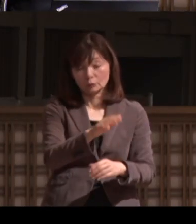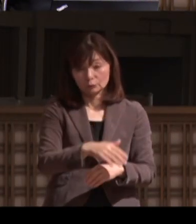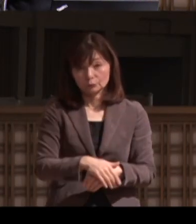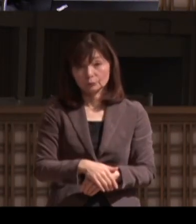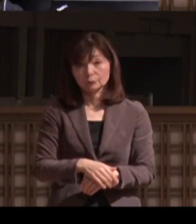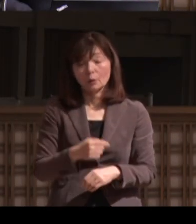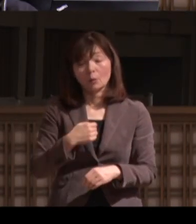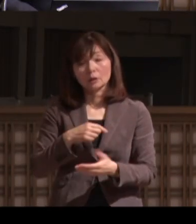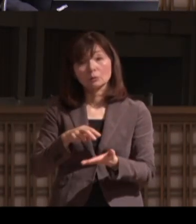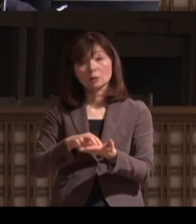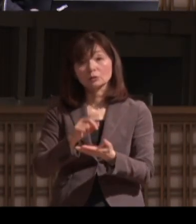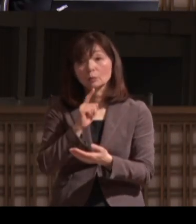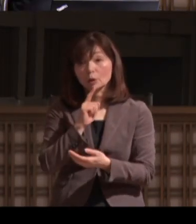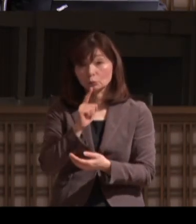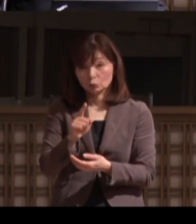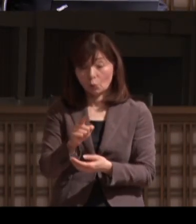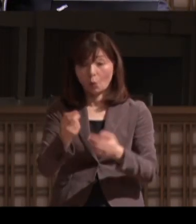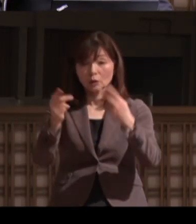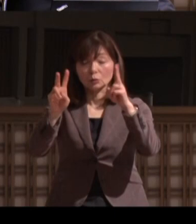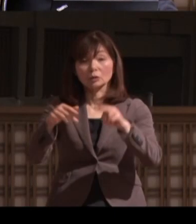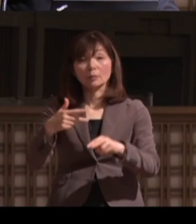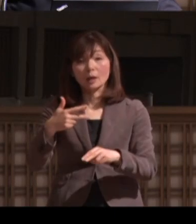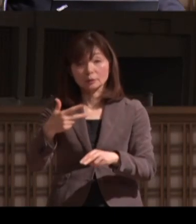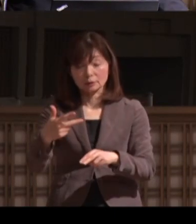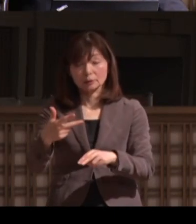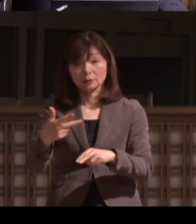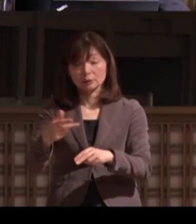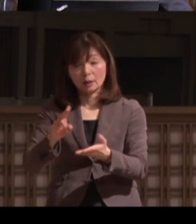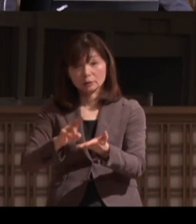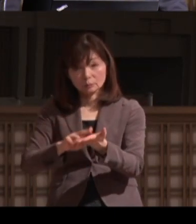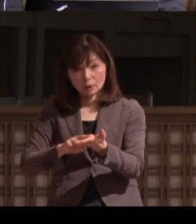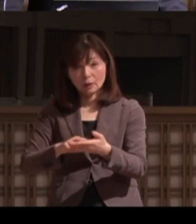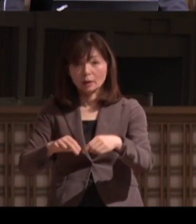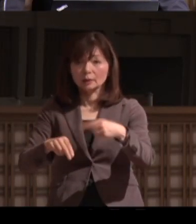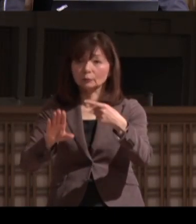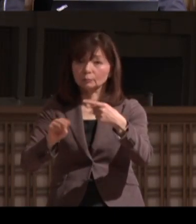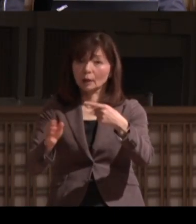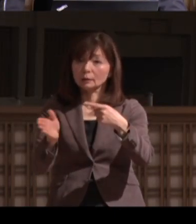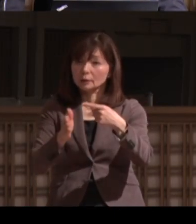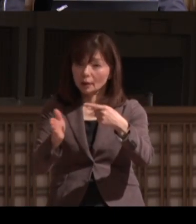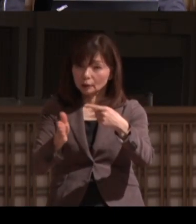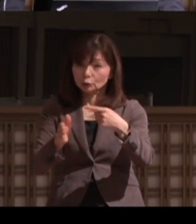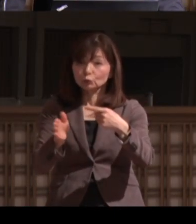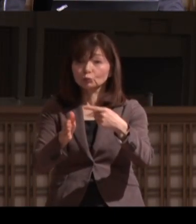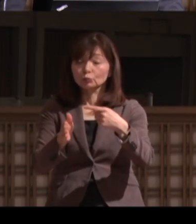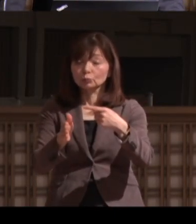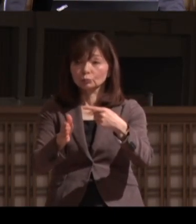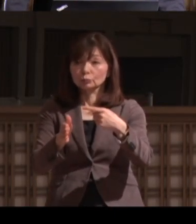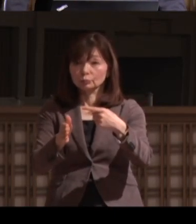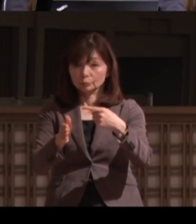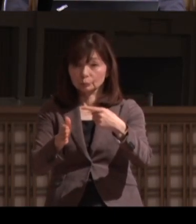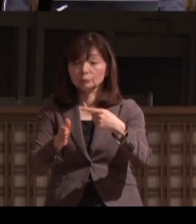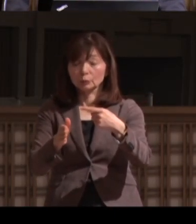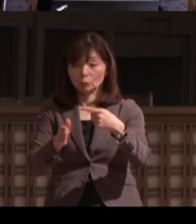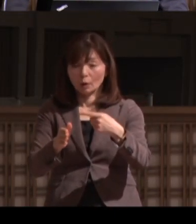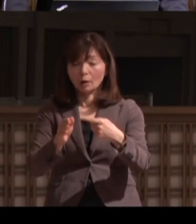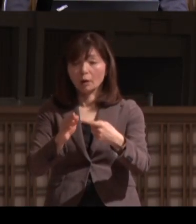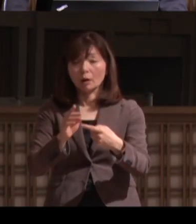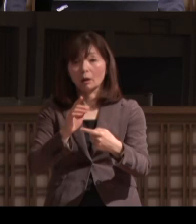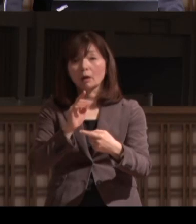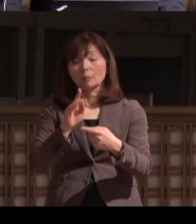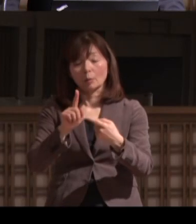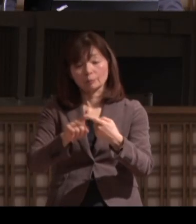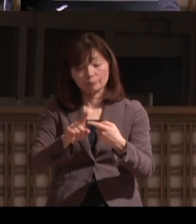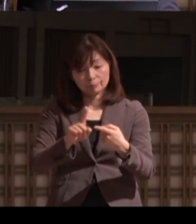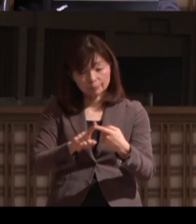申し上げればえ広島市さんが設定された金額というのは非常にえ妥当な金額ではないかなと